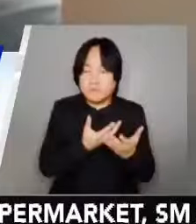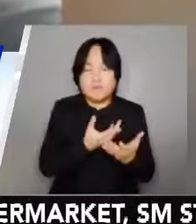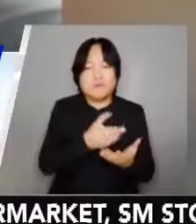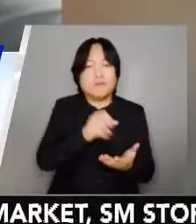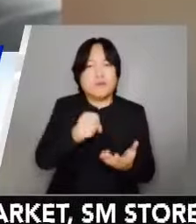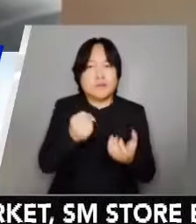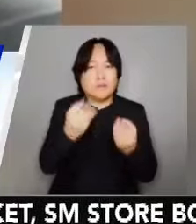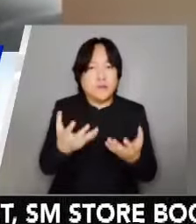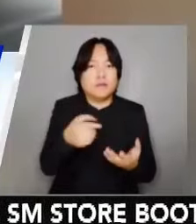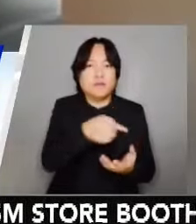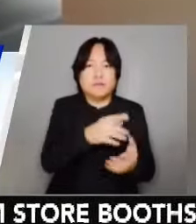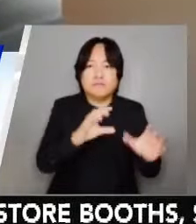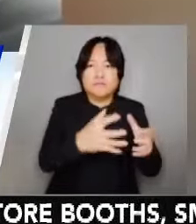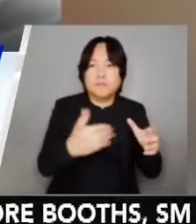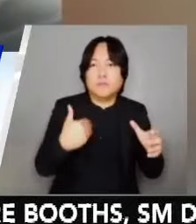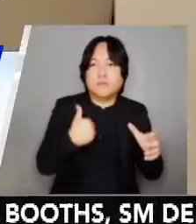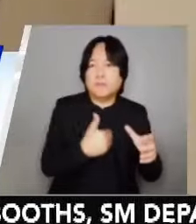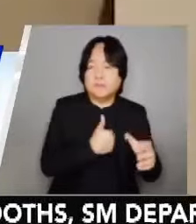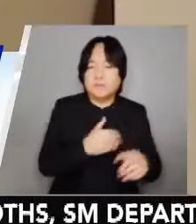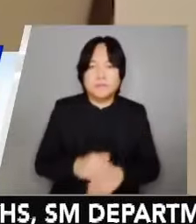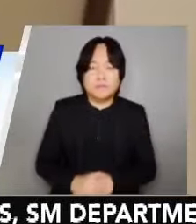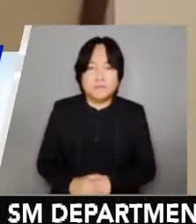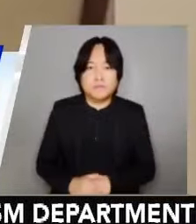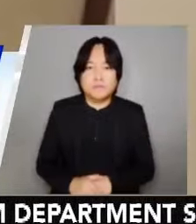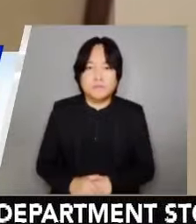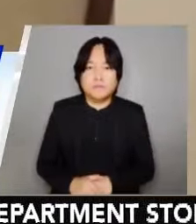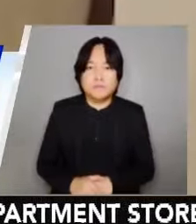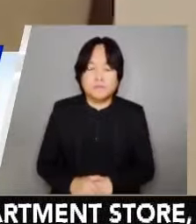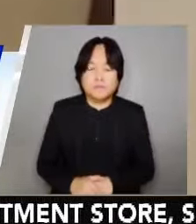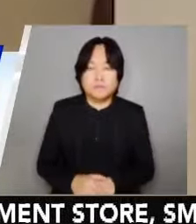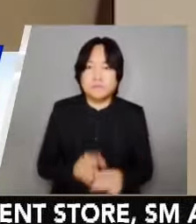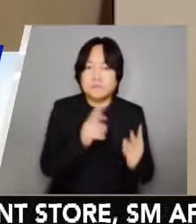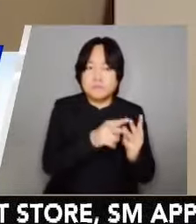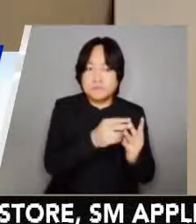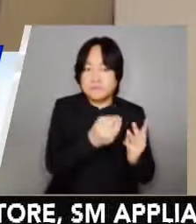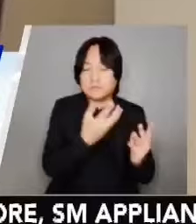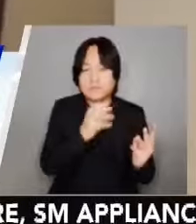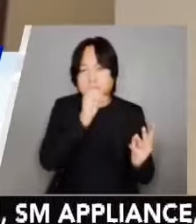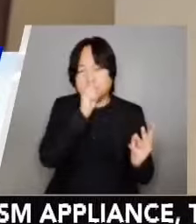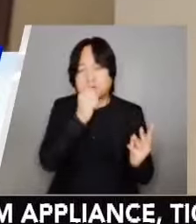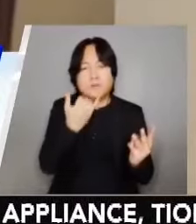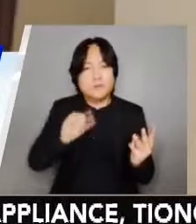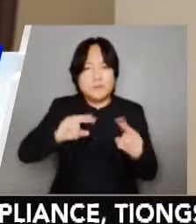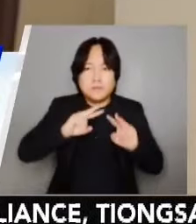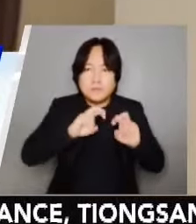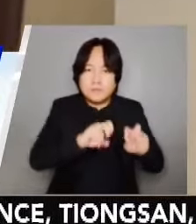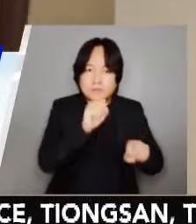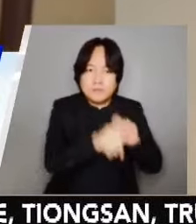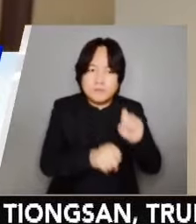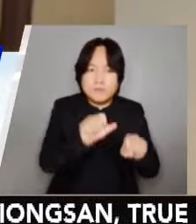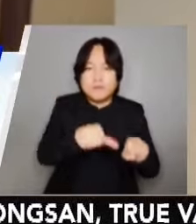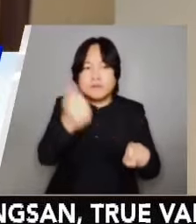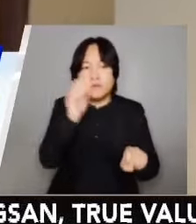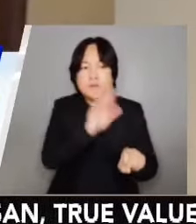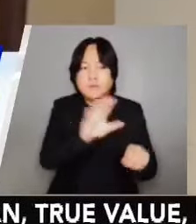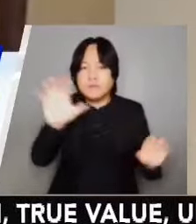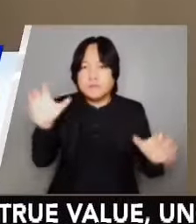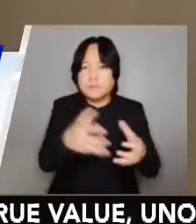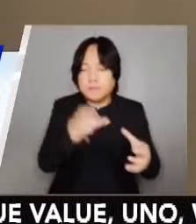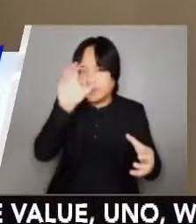miyembro. Wala namang pahayag ang dalawang iba pa. Patuloy ang investigasyon para mahanap ang iba pang kasamahan ng mga